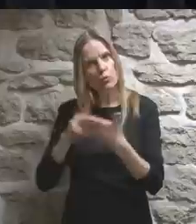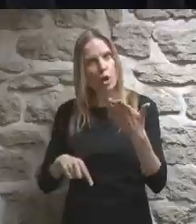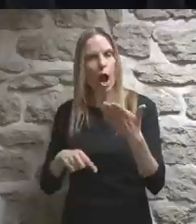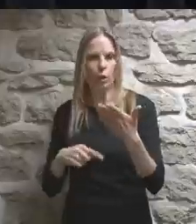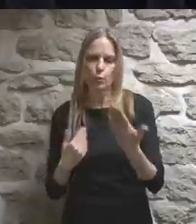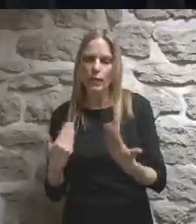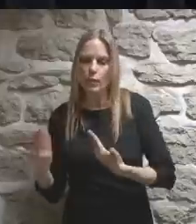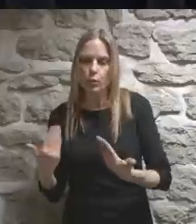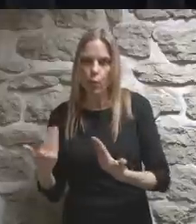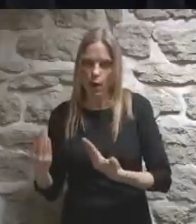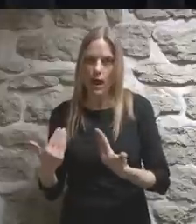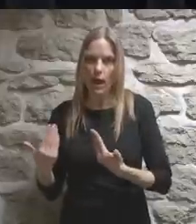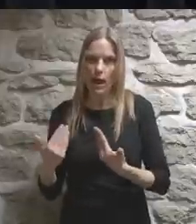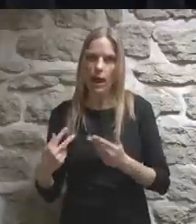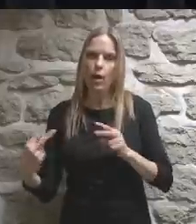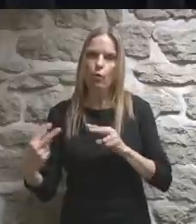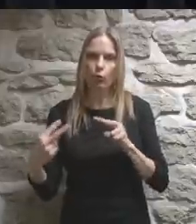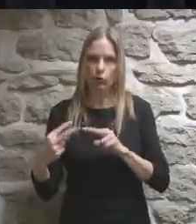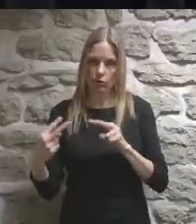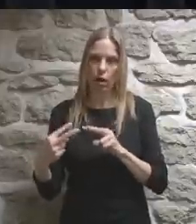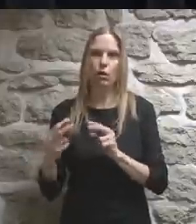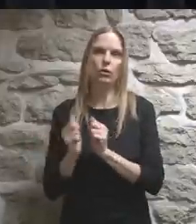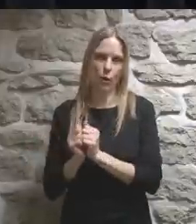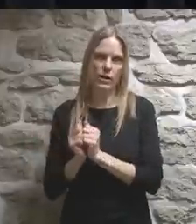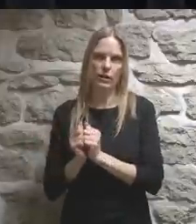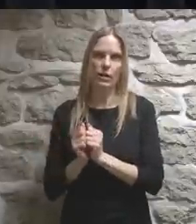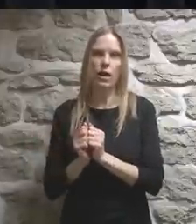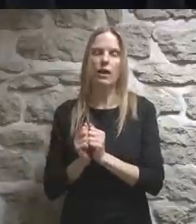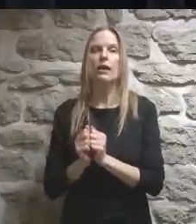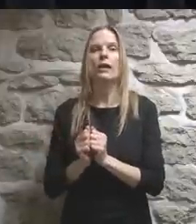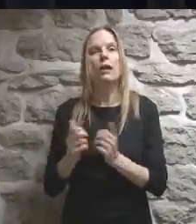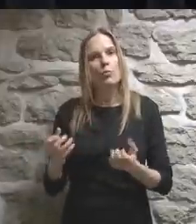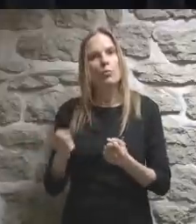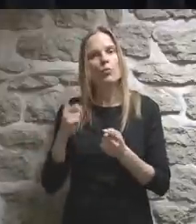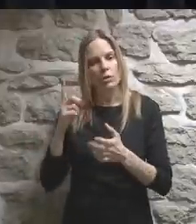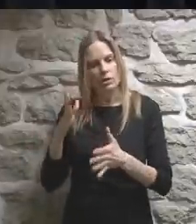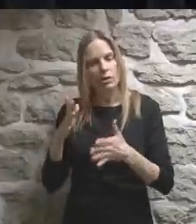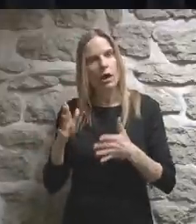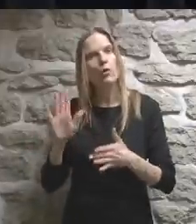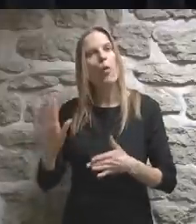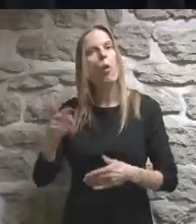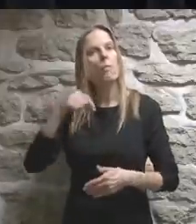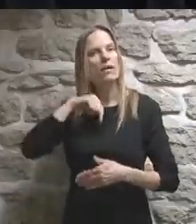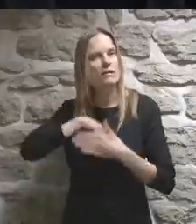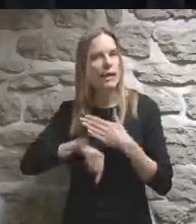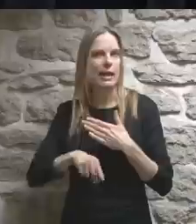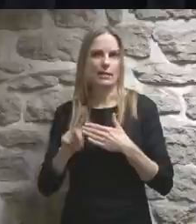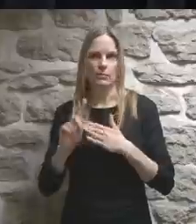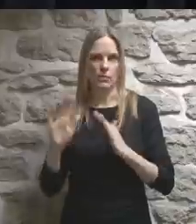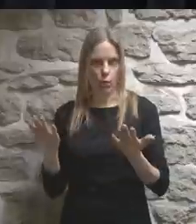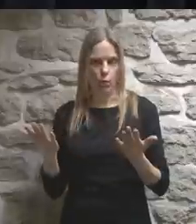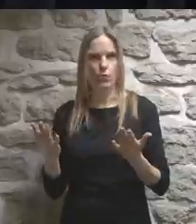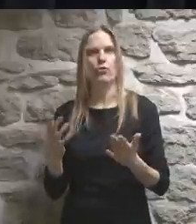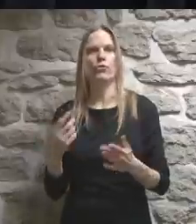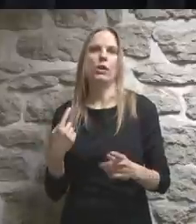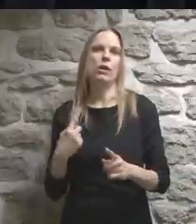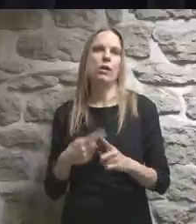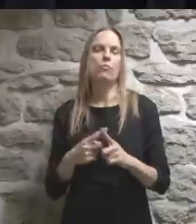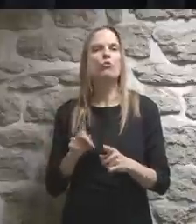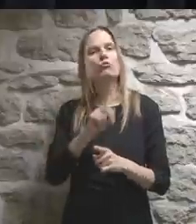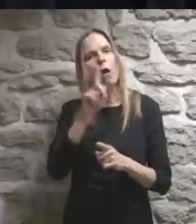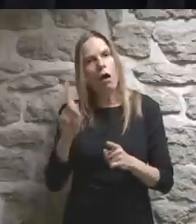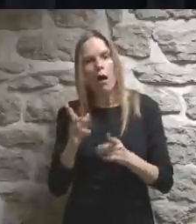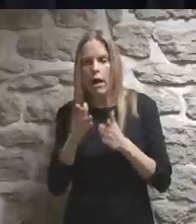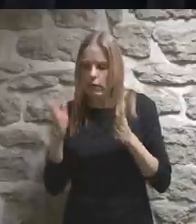usalduslikku suhet, olla temaga kontaktis, püüda mõista, mis tema sees toimub, võtta aega temaga